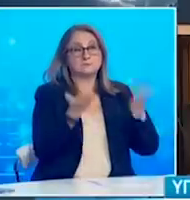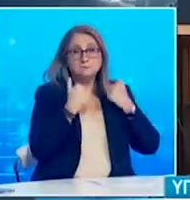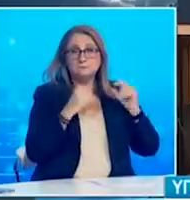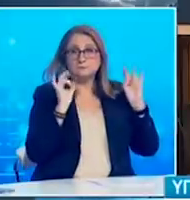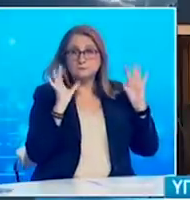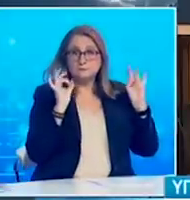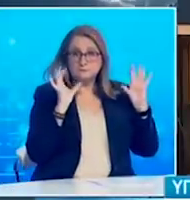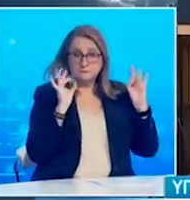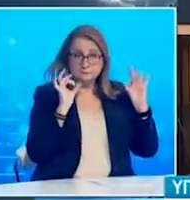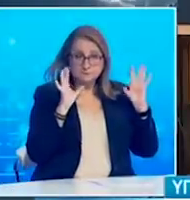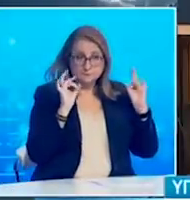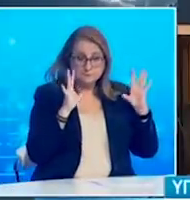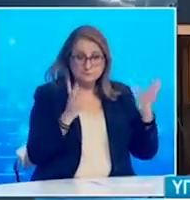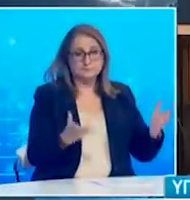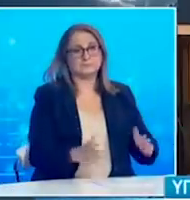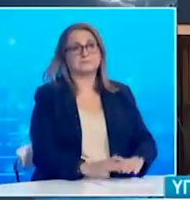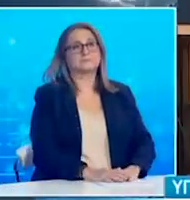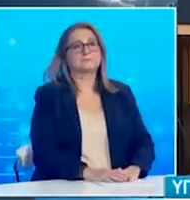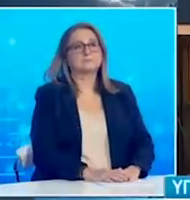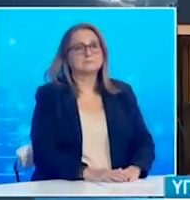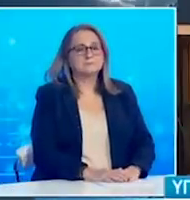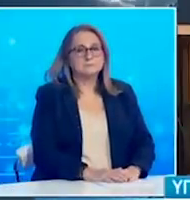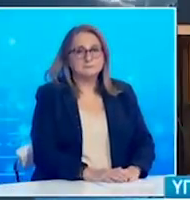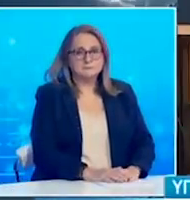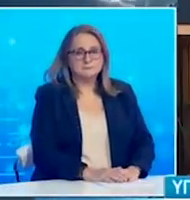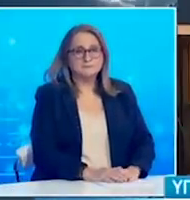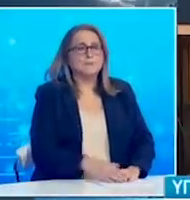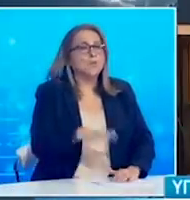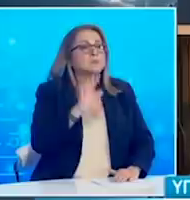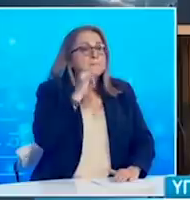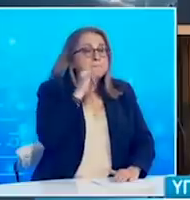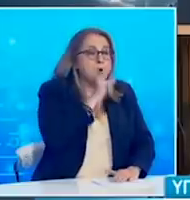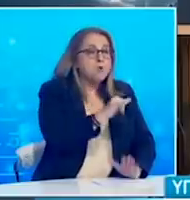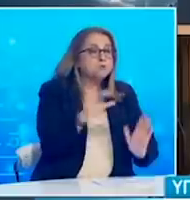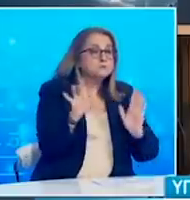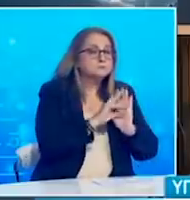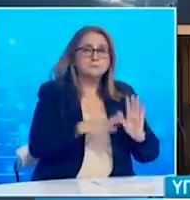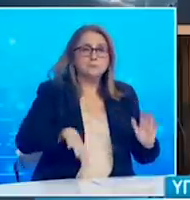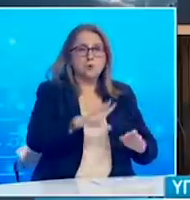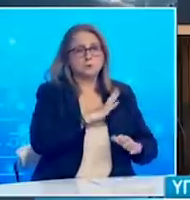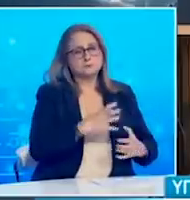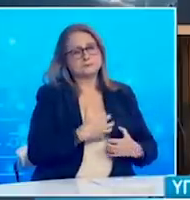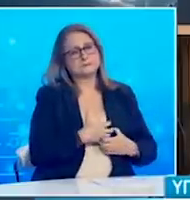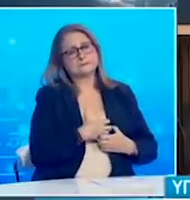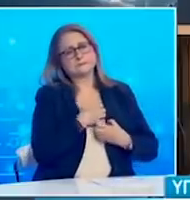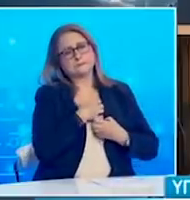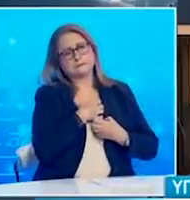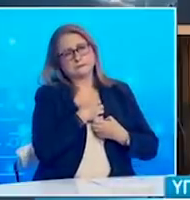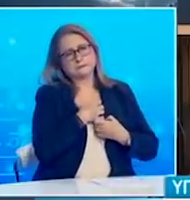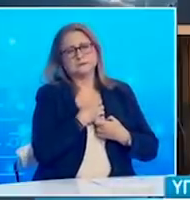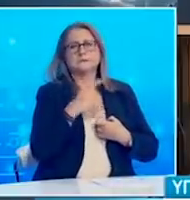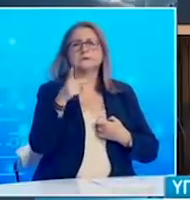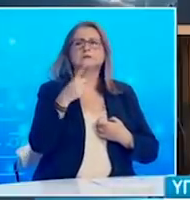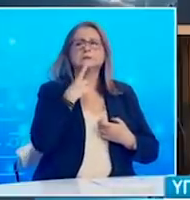δεν έχετε προχωρήσει σε καμία πρόσληψη μόνιμου προσωπικού και παράλληλα βλέπουν ότι